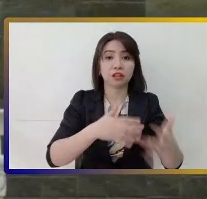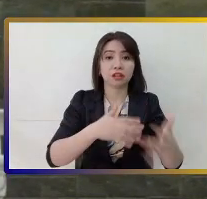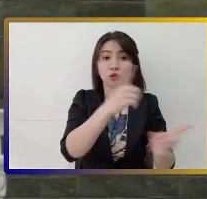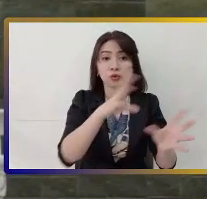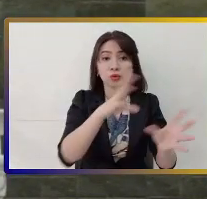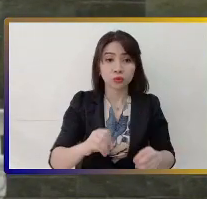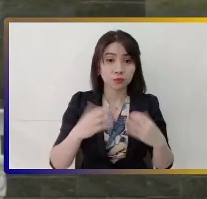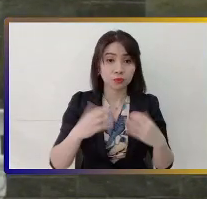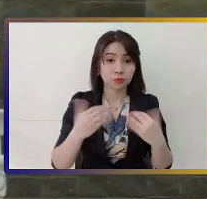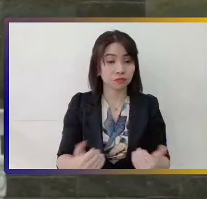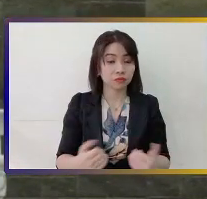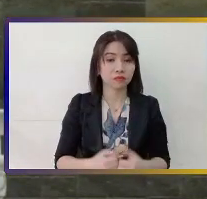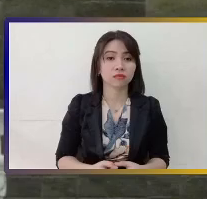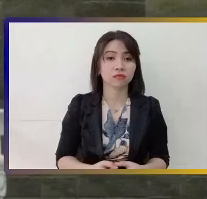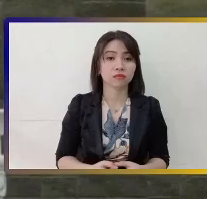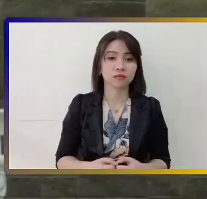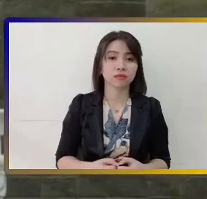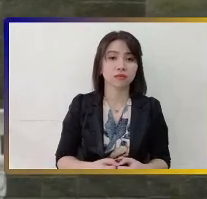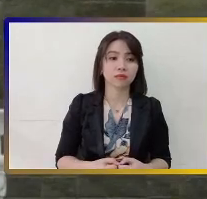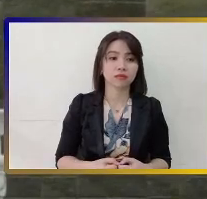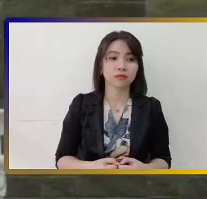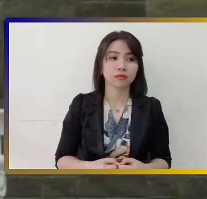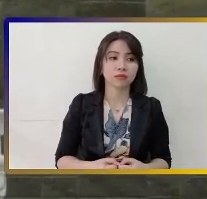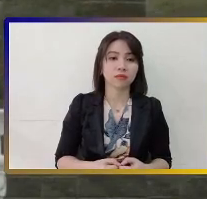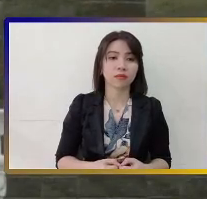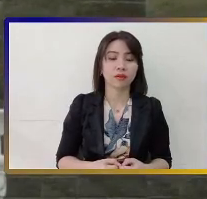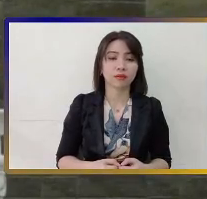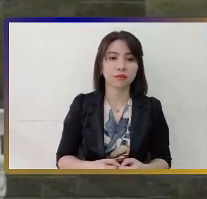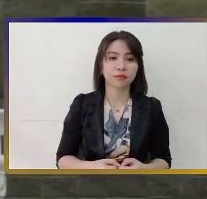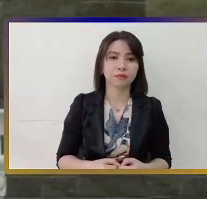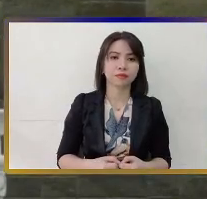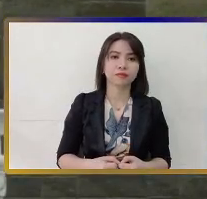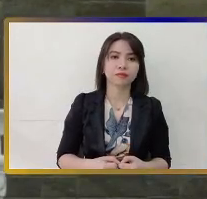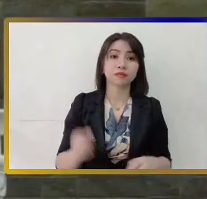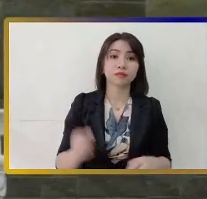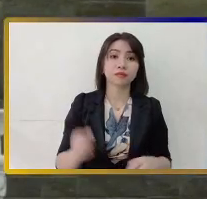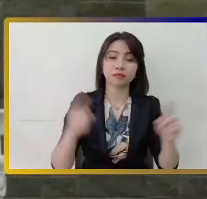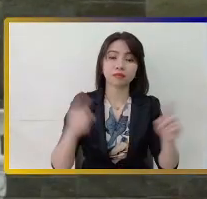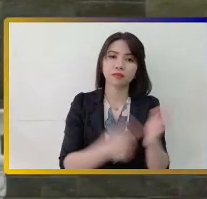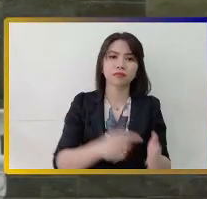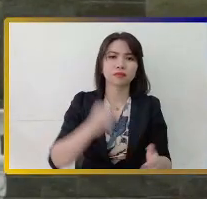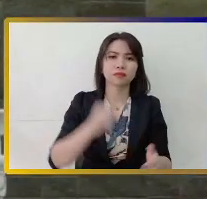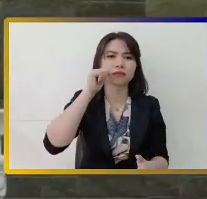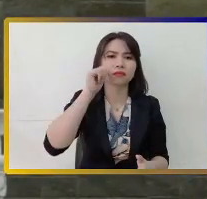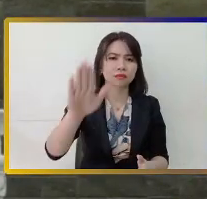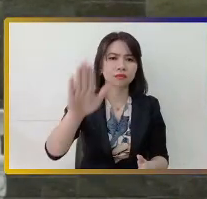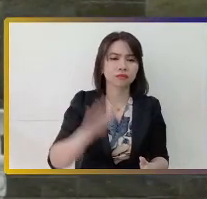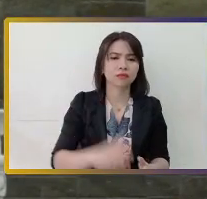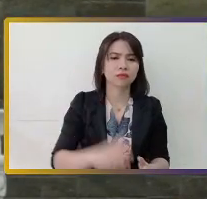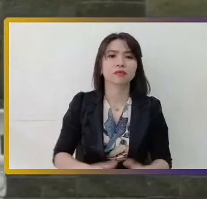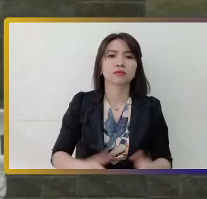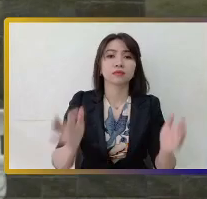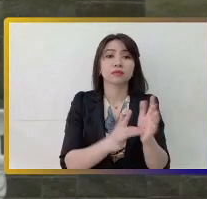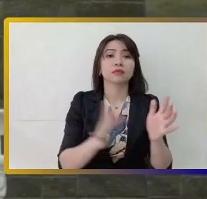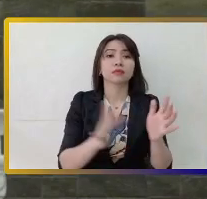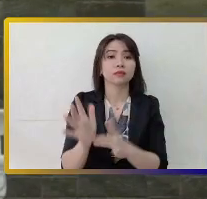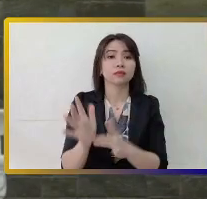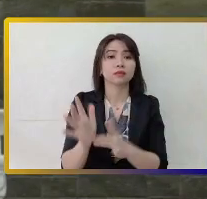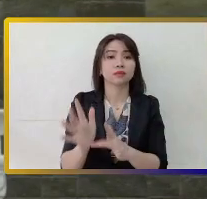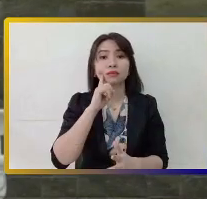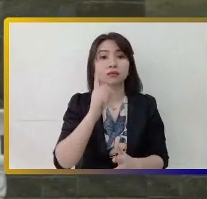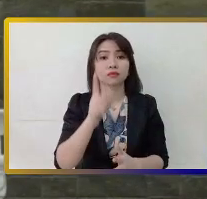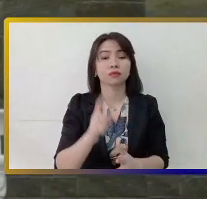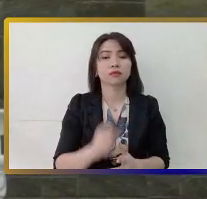me if you can. You see that? But this woman, the Bible says, Jesus proclaimed, "Hey,